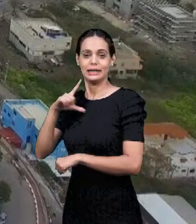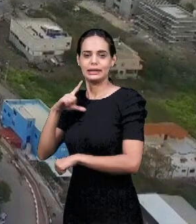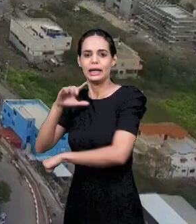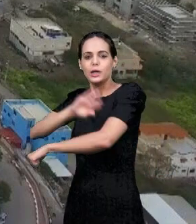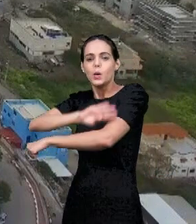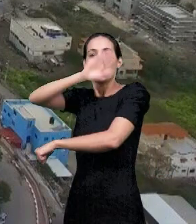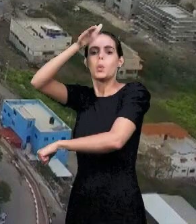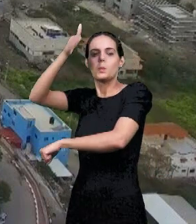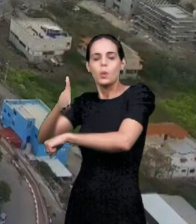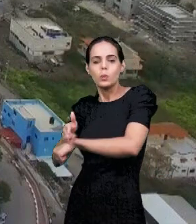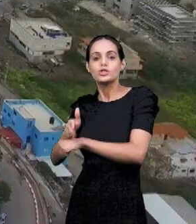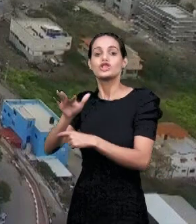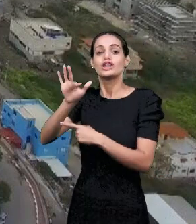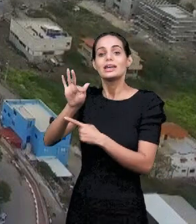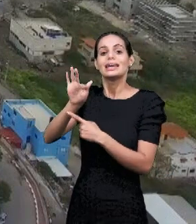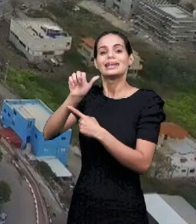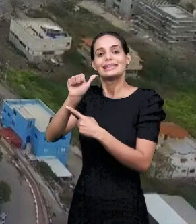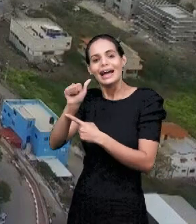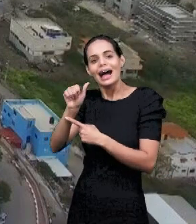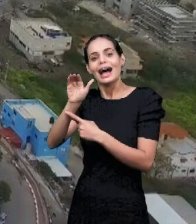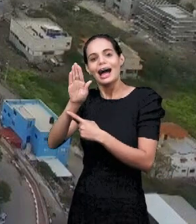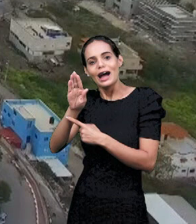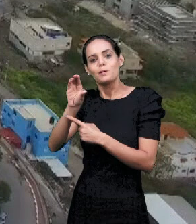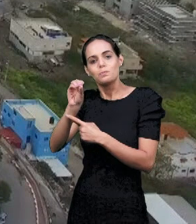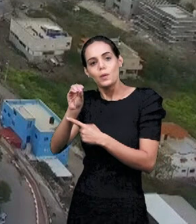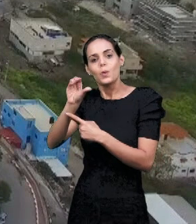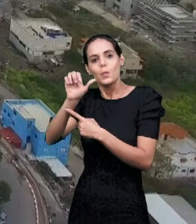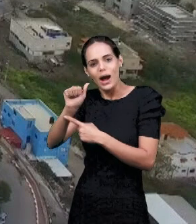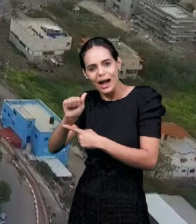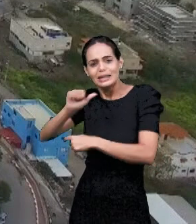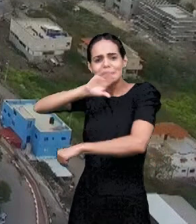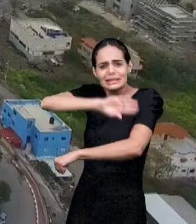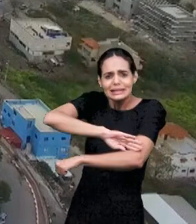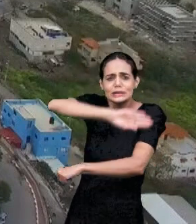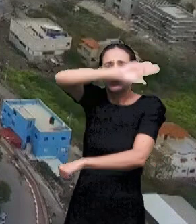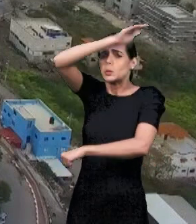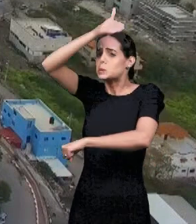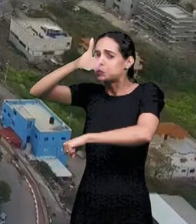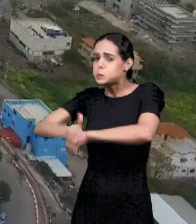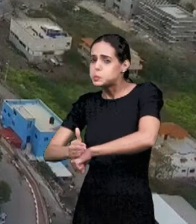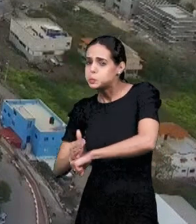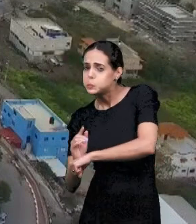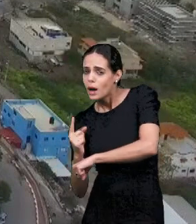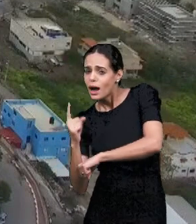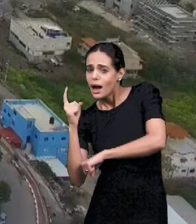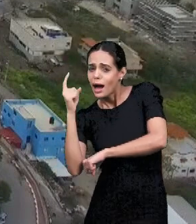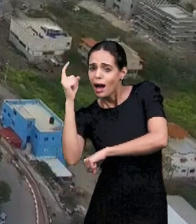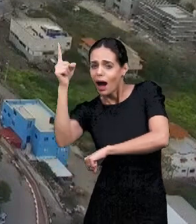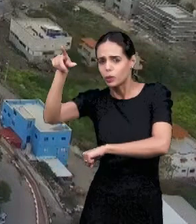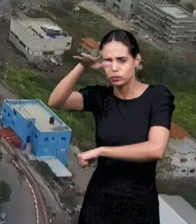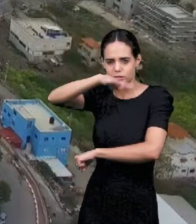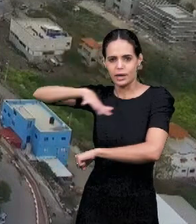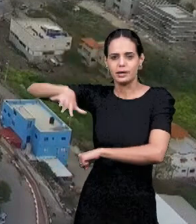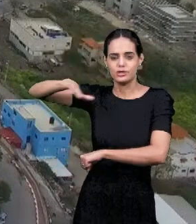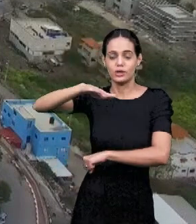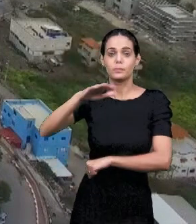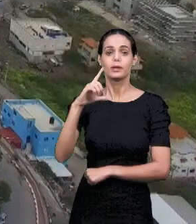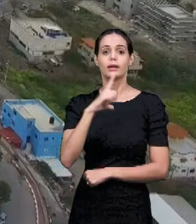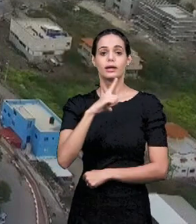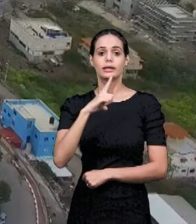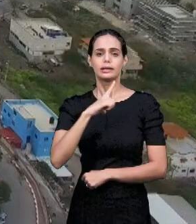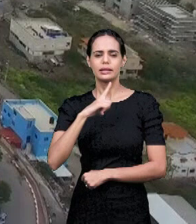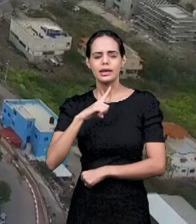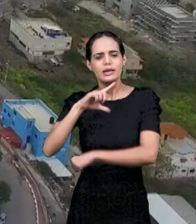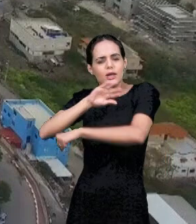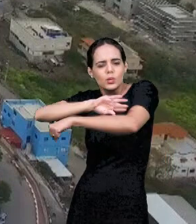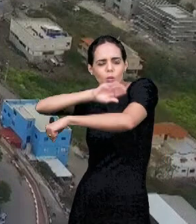la montagne Tabour, la montagne la plus haute de cette région, du côté droit, proche de la ville. Nous avons d'autres